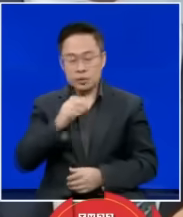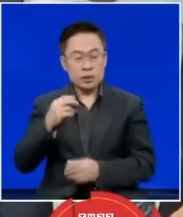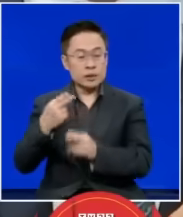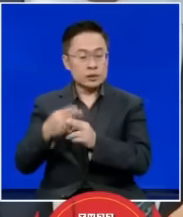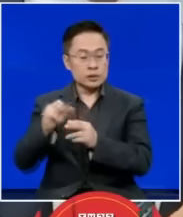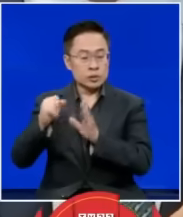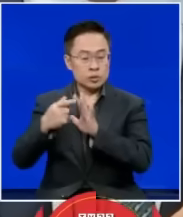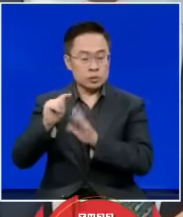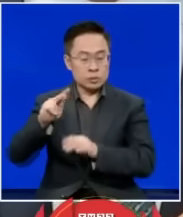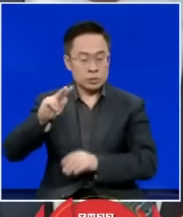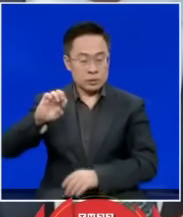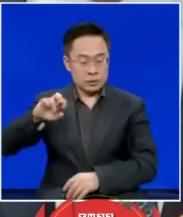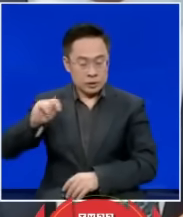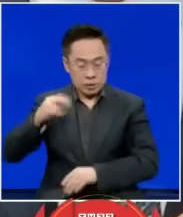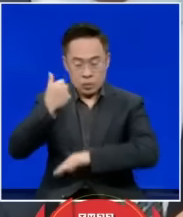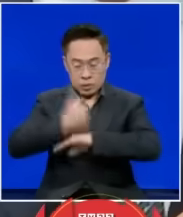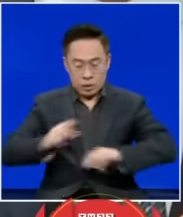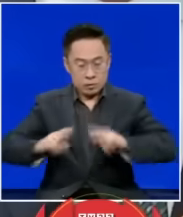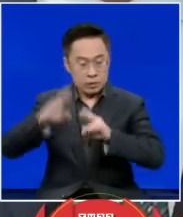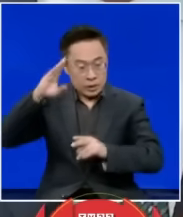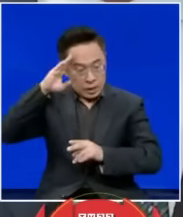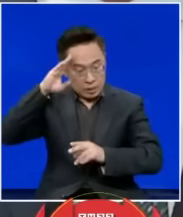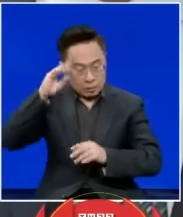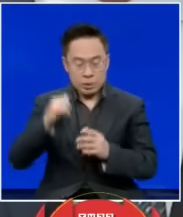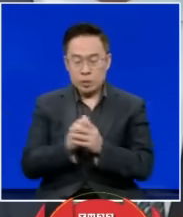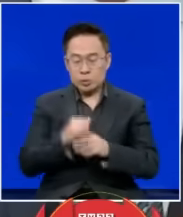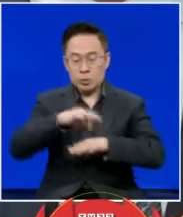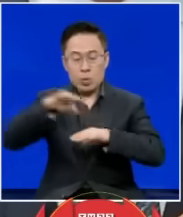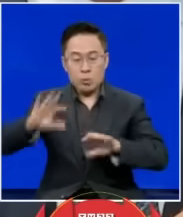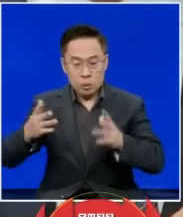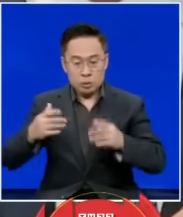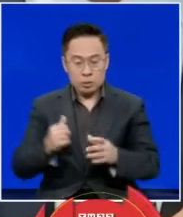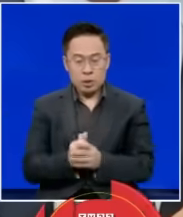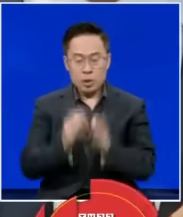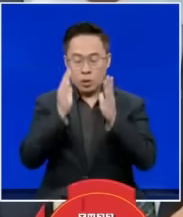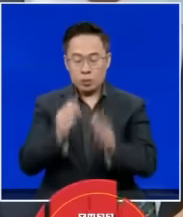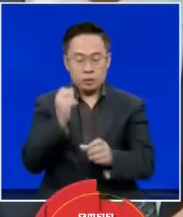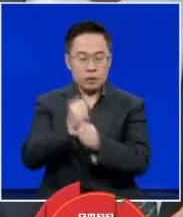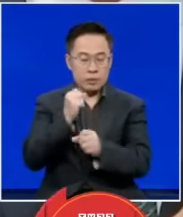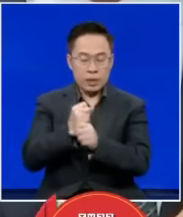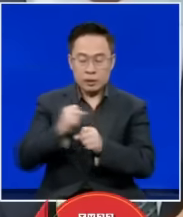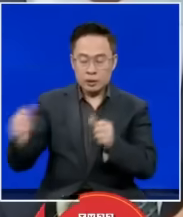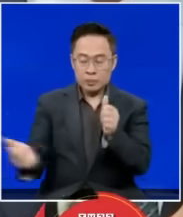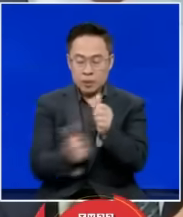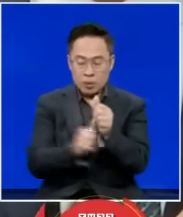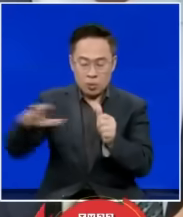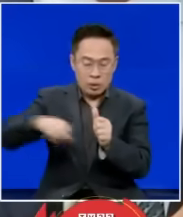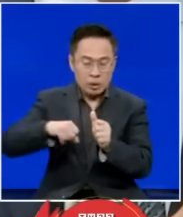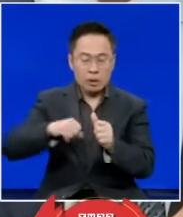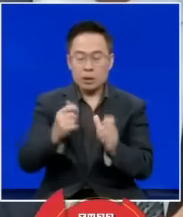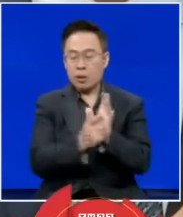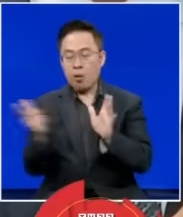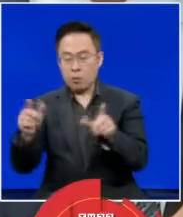แหน่งจริงๆคนที่เข้าไปที่คุณสุทินชวนเข้าไปเนี่ยก็อาจจะออกมาพร้อมกันก็ว่างพอดีแล้วดูฝีไม้ลาย